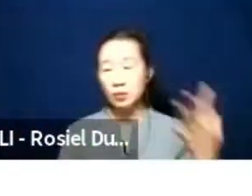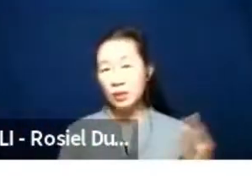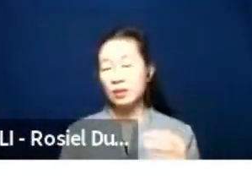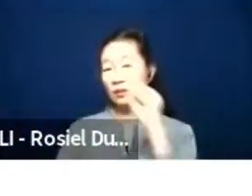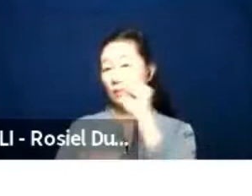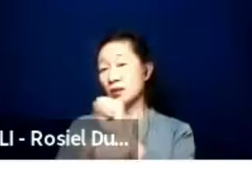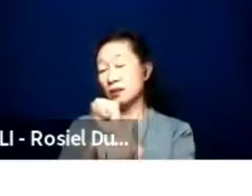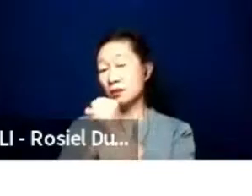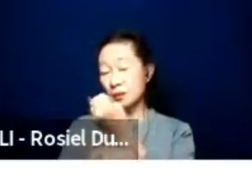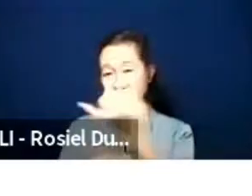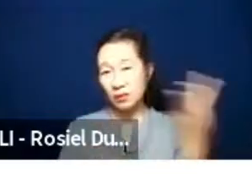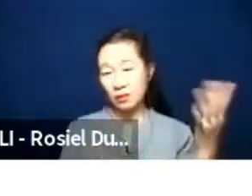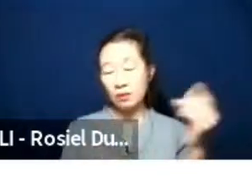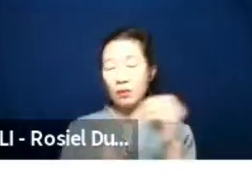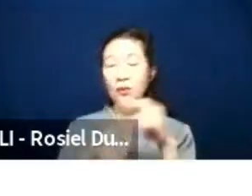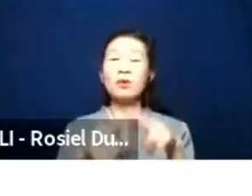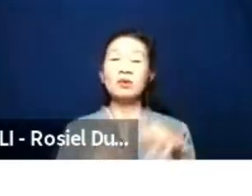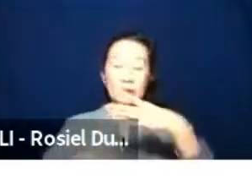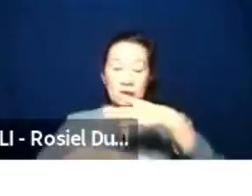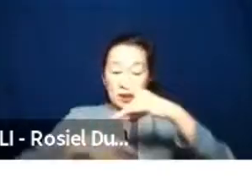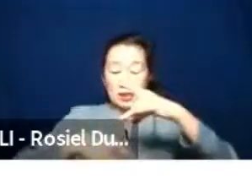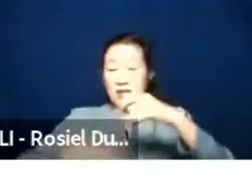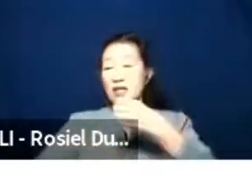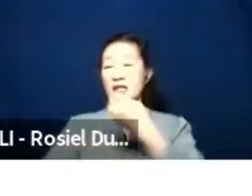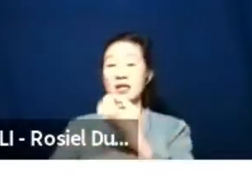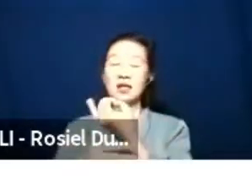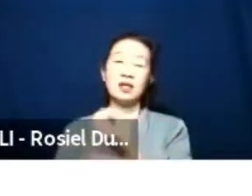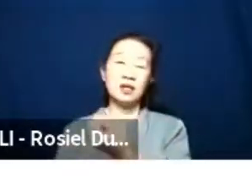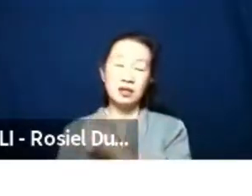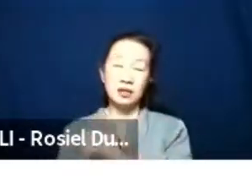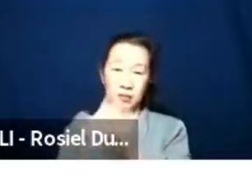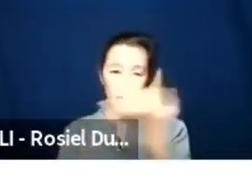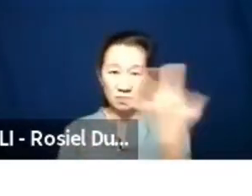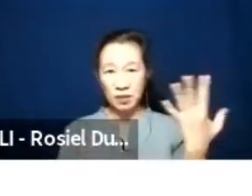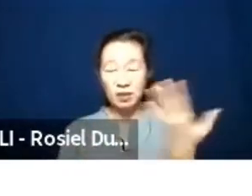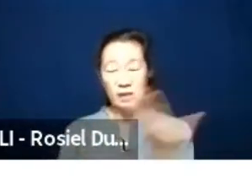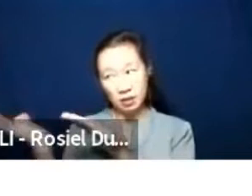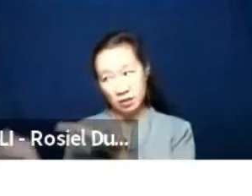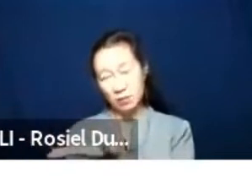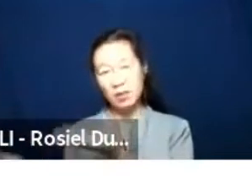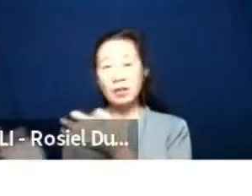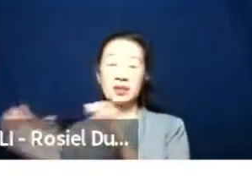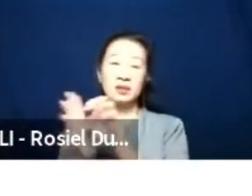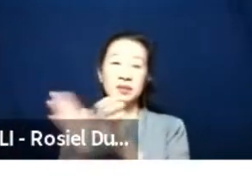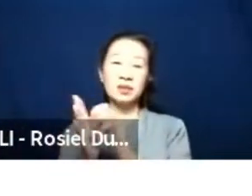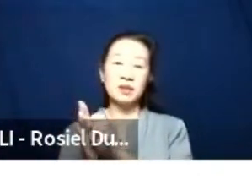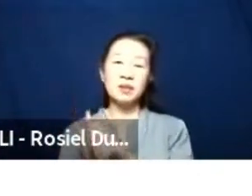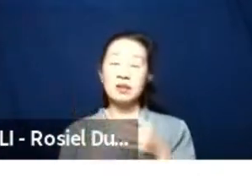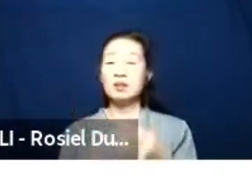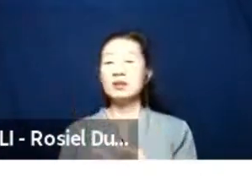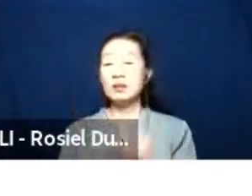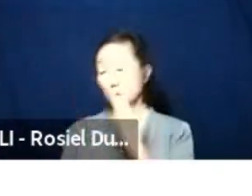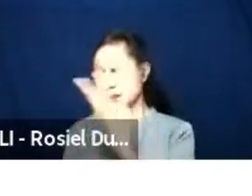inventory, or interest inventories. Ito po yung mga example. No? So, nilagay ko dyan yung mga website na pwede